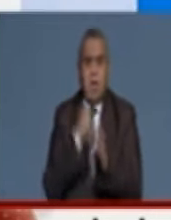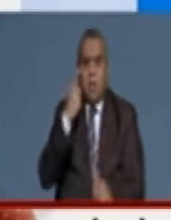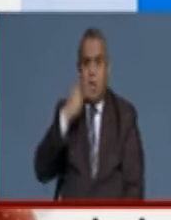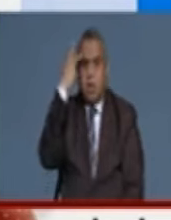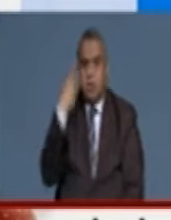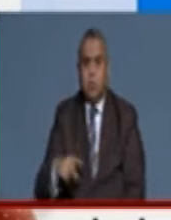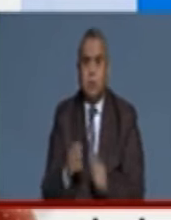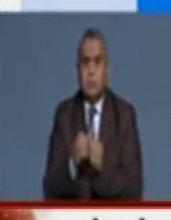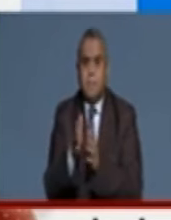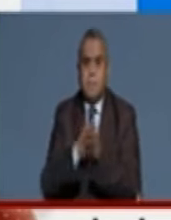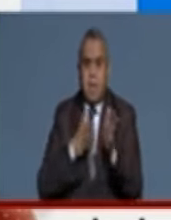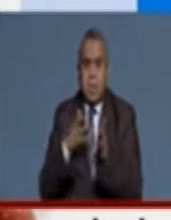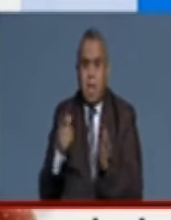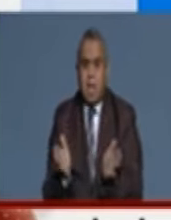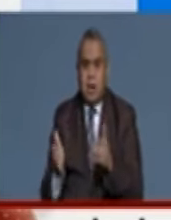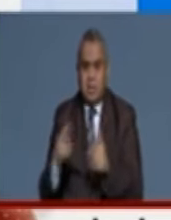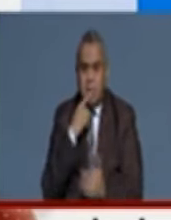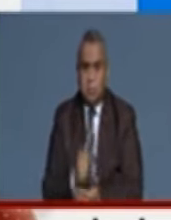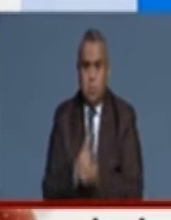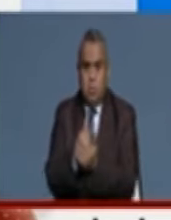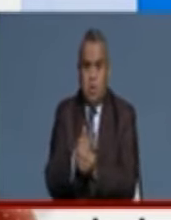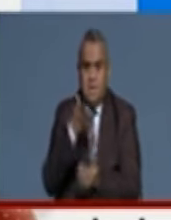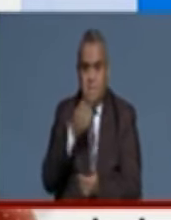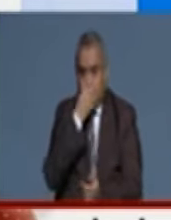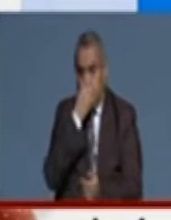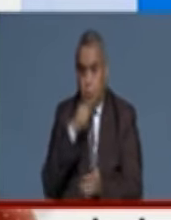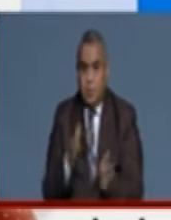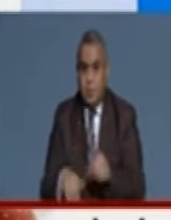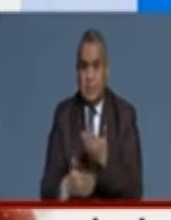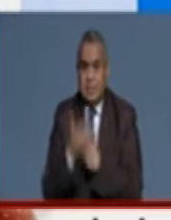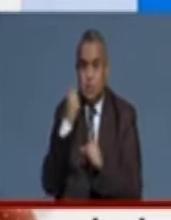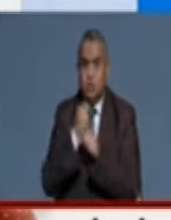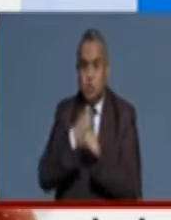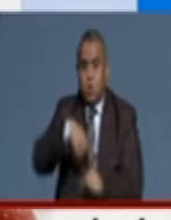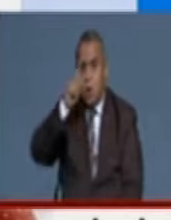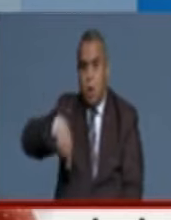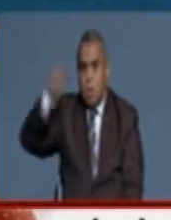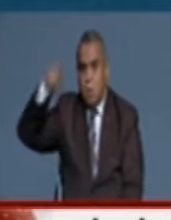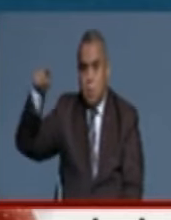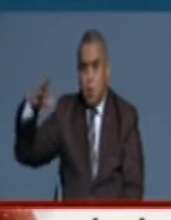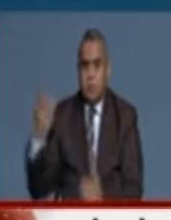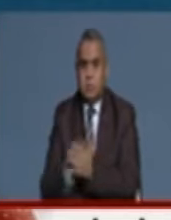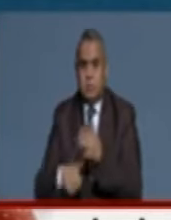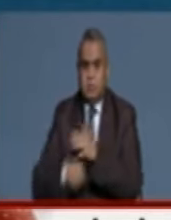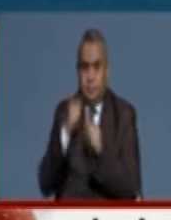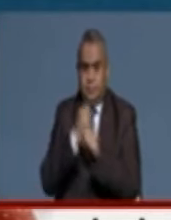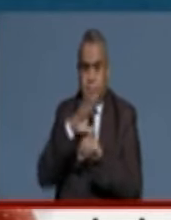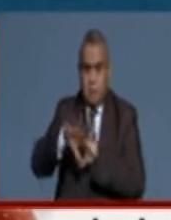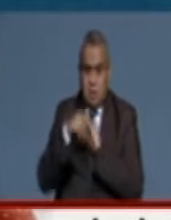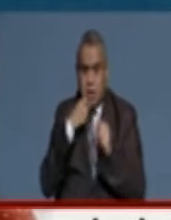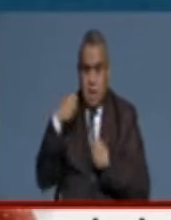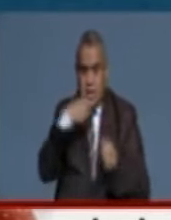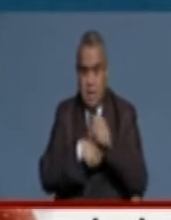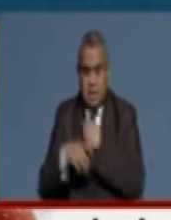2.5 مليار جنيه. الصندوق بإذن الله يا فندم هيتم طرحه في البورصة المصرية لضمان شفافية كاملة لكل المستثمرين. ومن